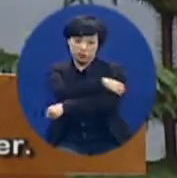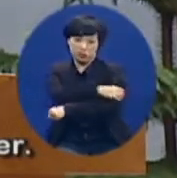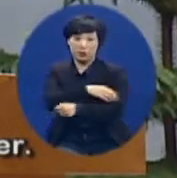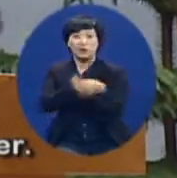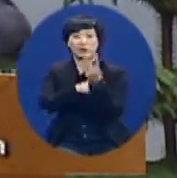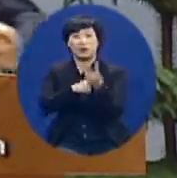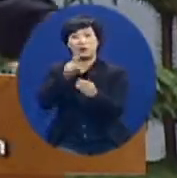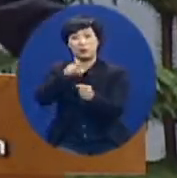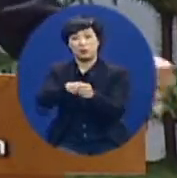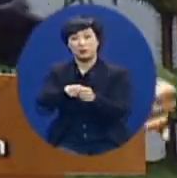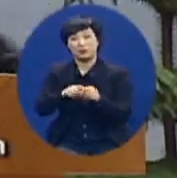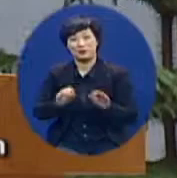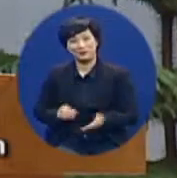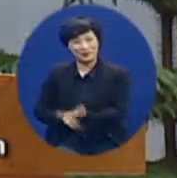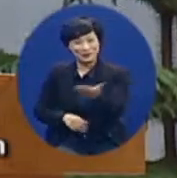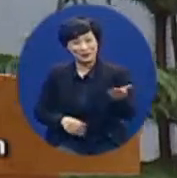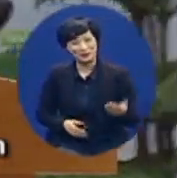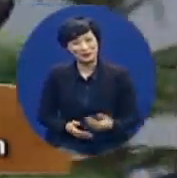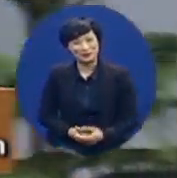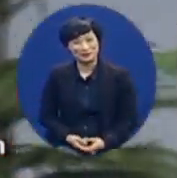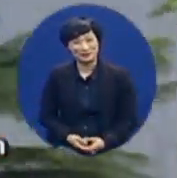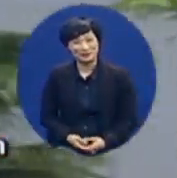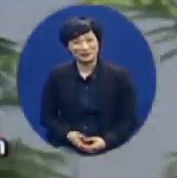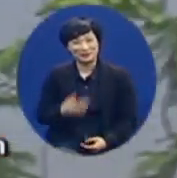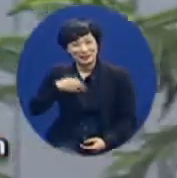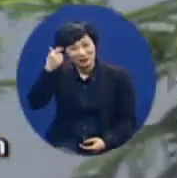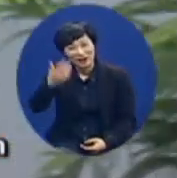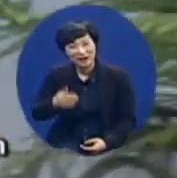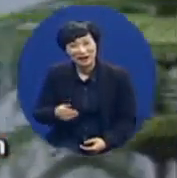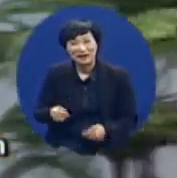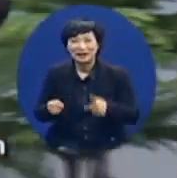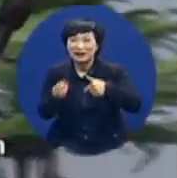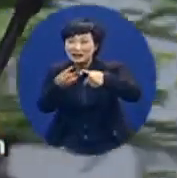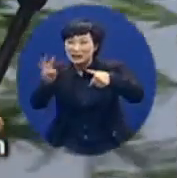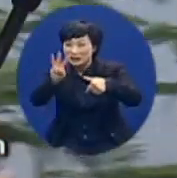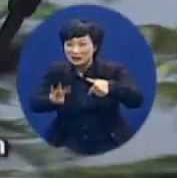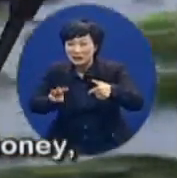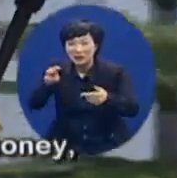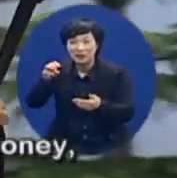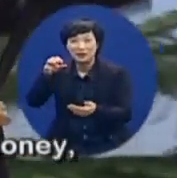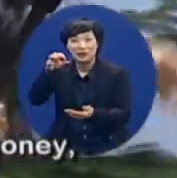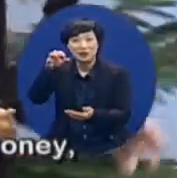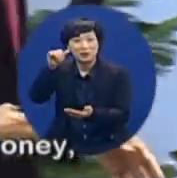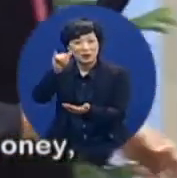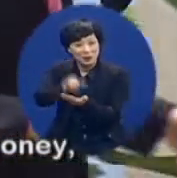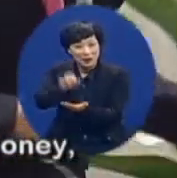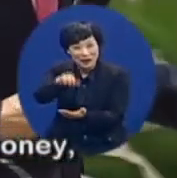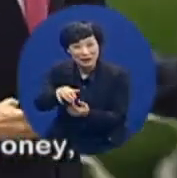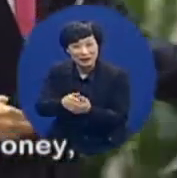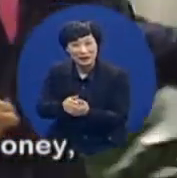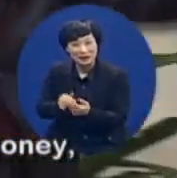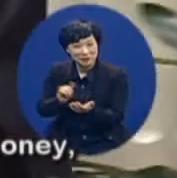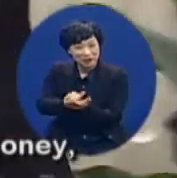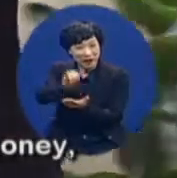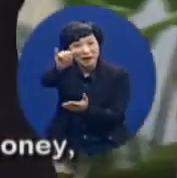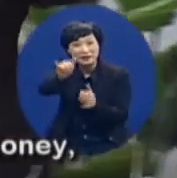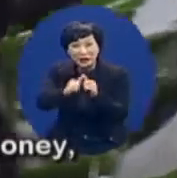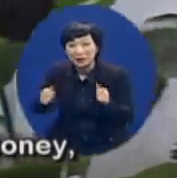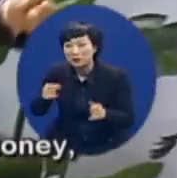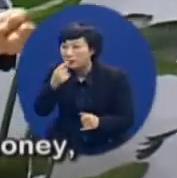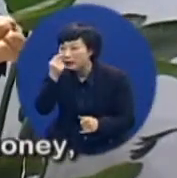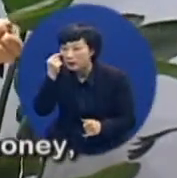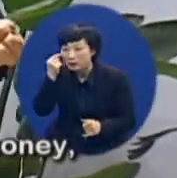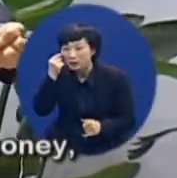권세 여러분 저 인천공항에 가서 빙기 타고 가는 사람 전부